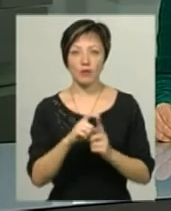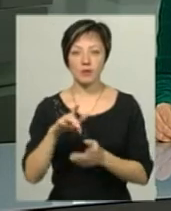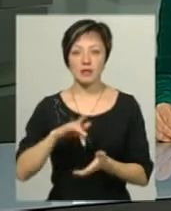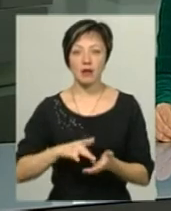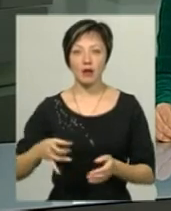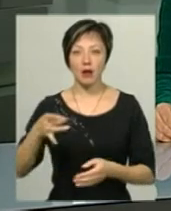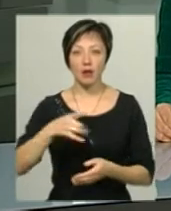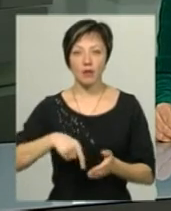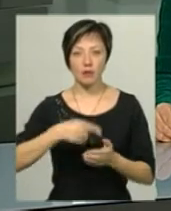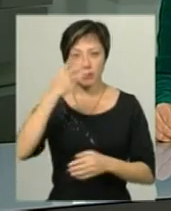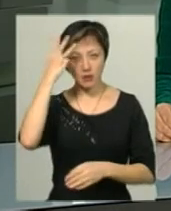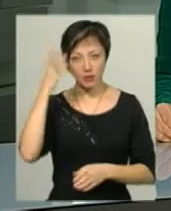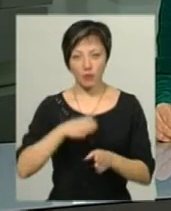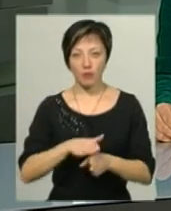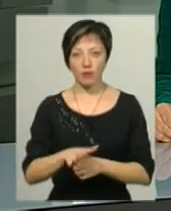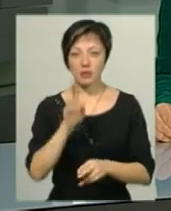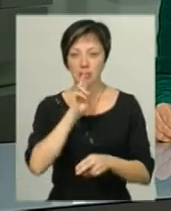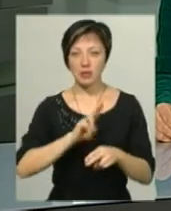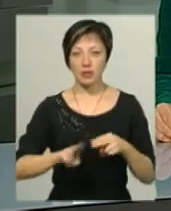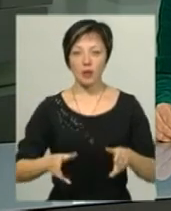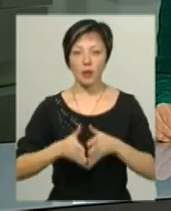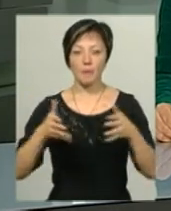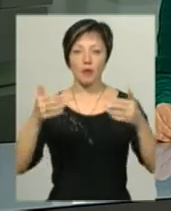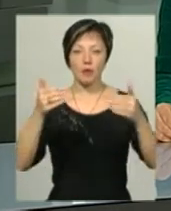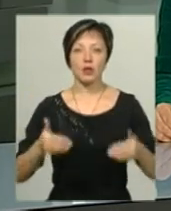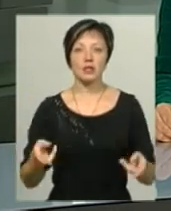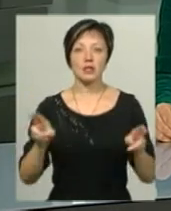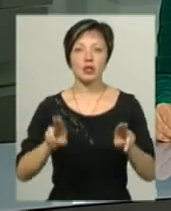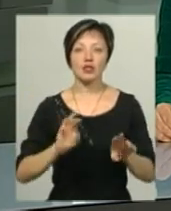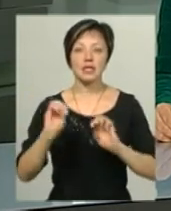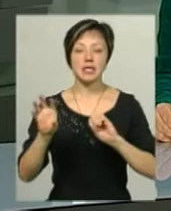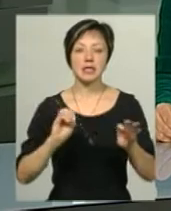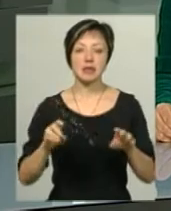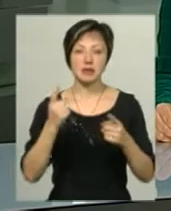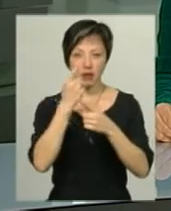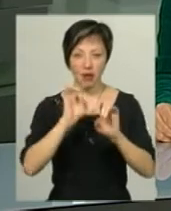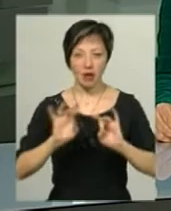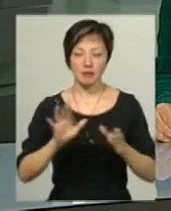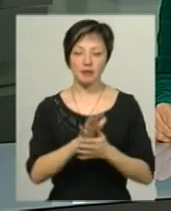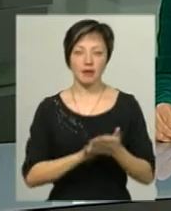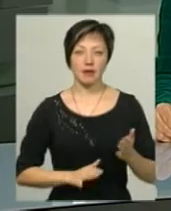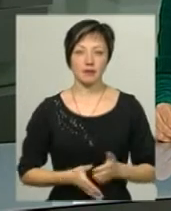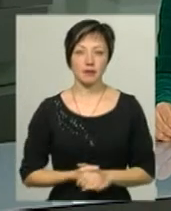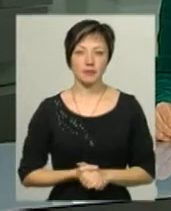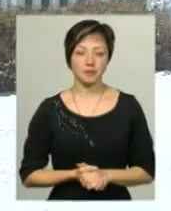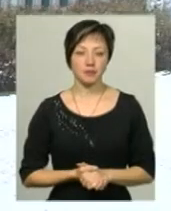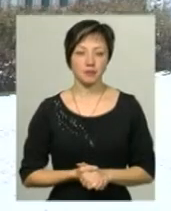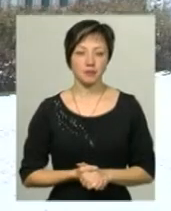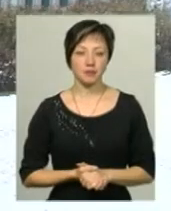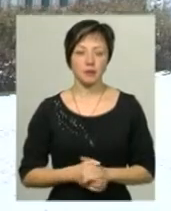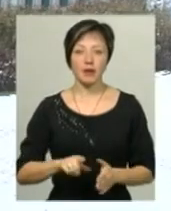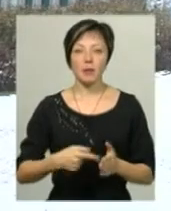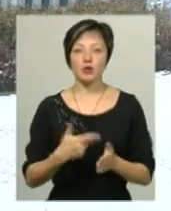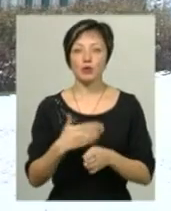центральних районів Хмельницького мають повністю зникнути бігборди. Залишаться тільки сітілайти. Подробиці у сюжеті Лесі Боровець.